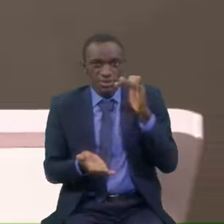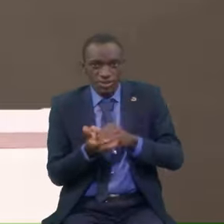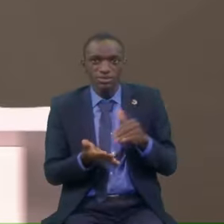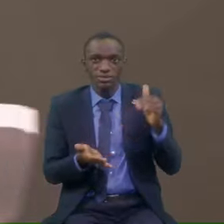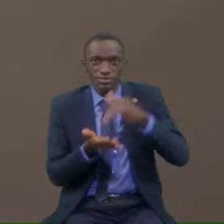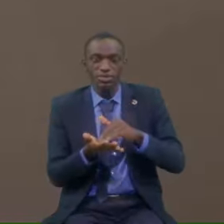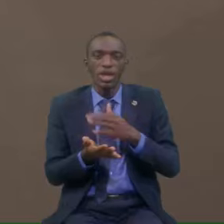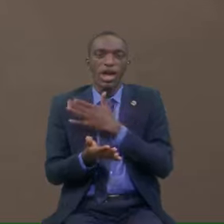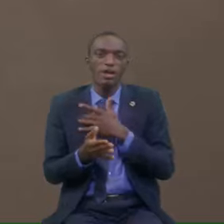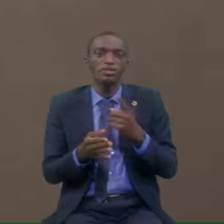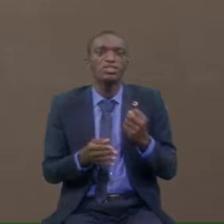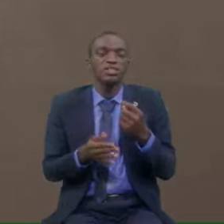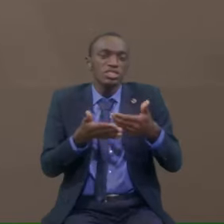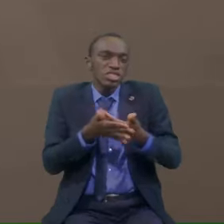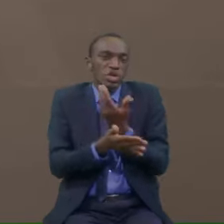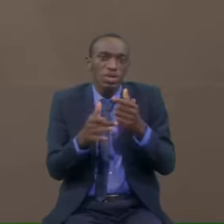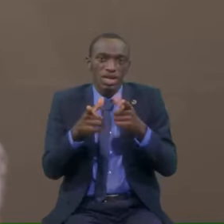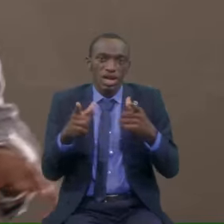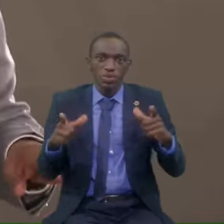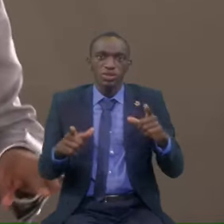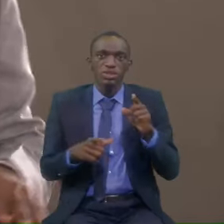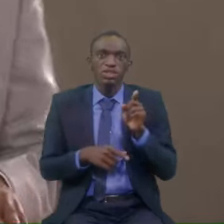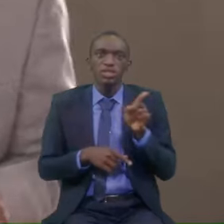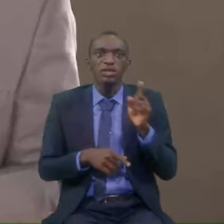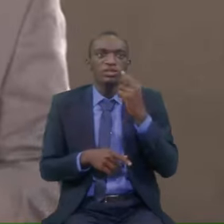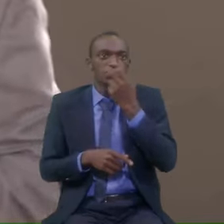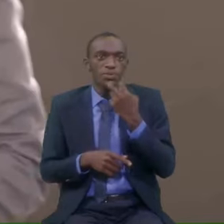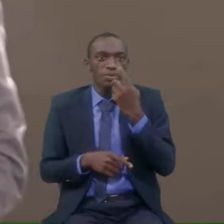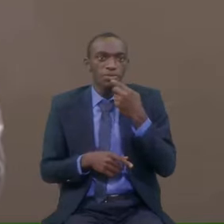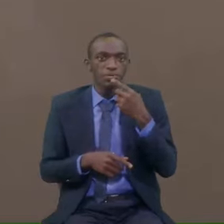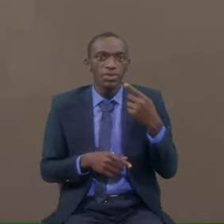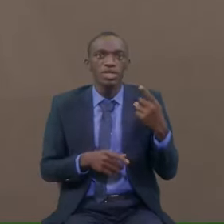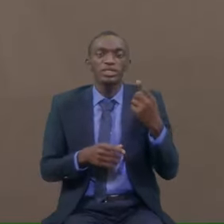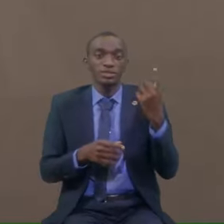La langue qu'ils ont parlé, la nouvelle langue qu'ils ont parlé il y a de cela 30 ans.